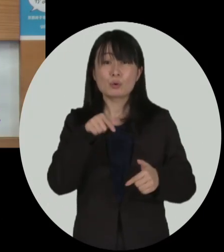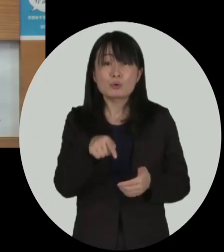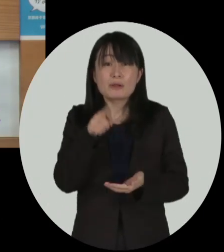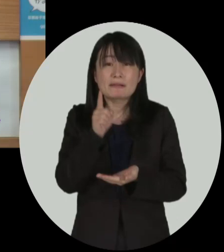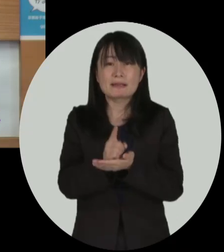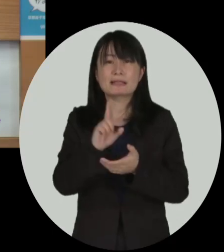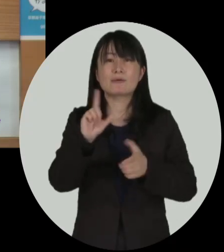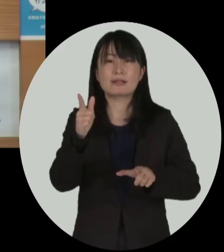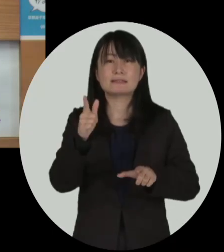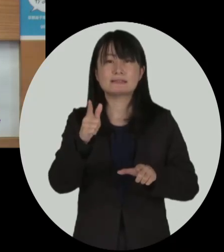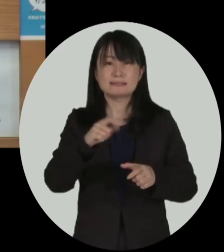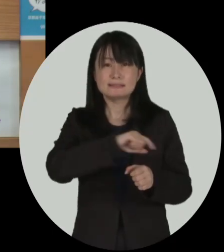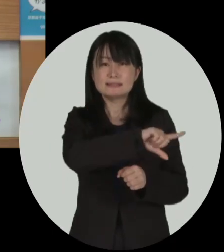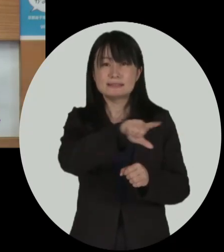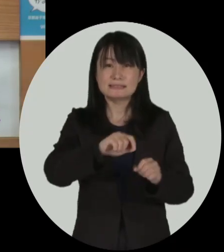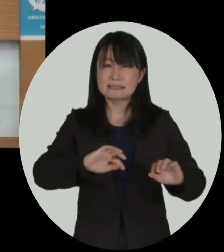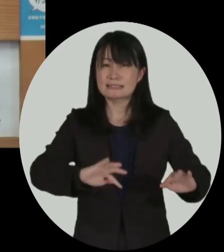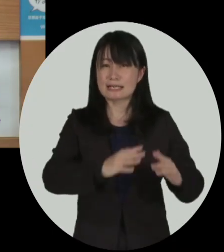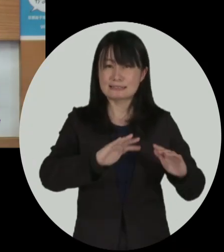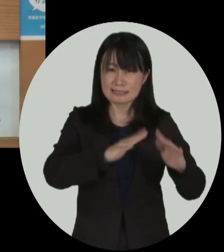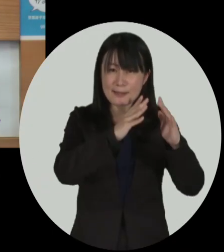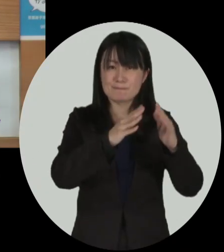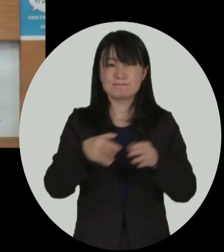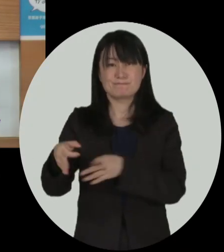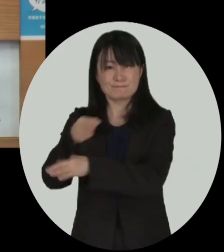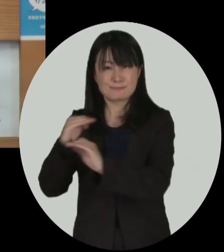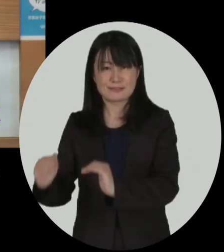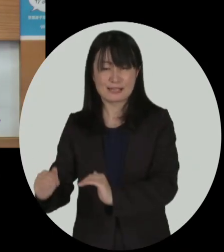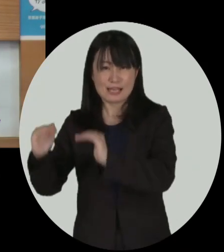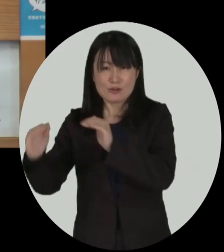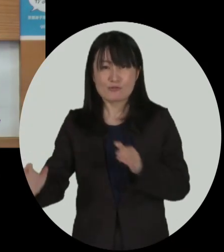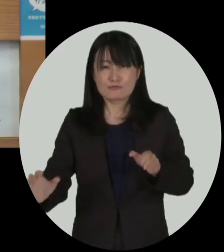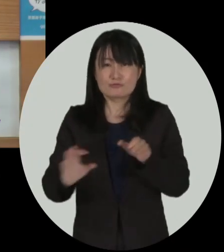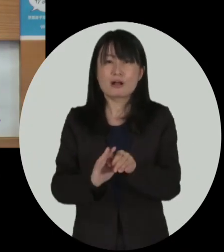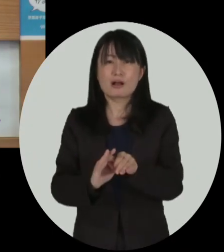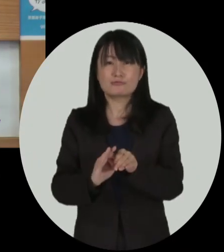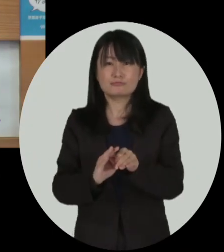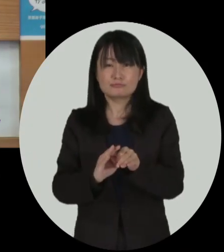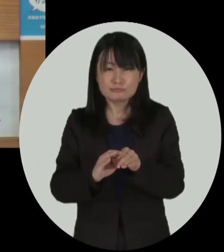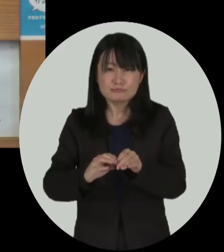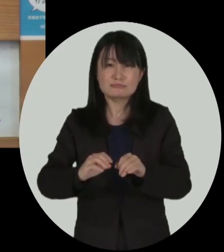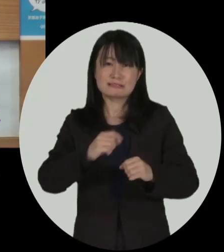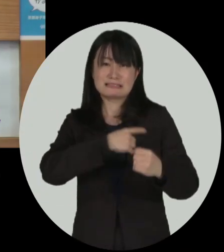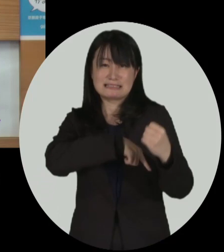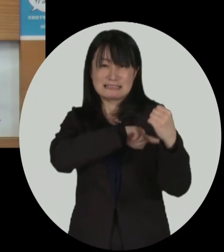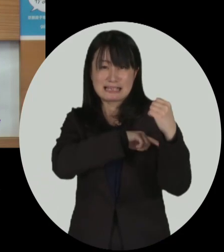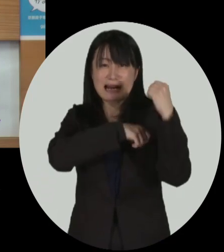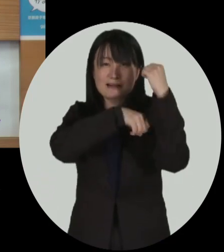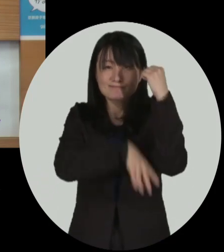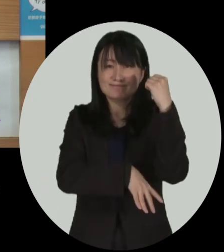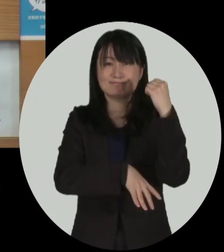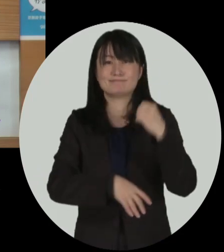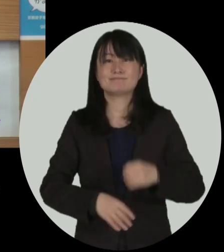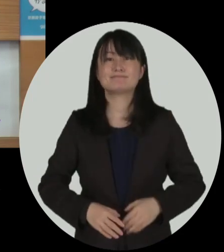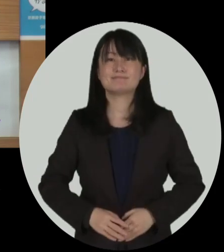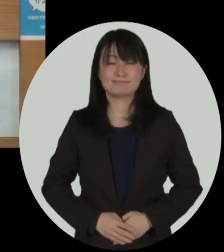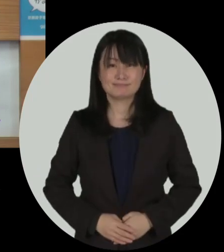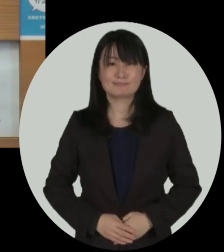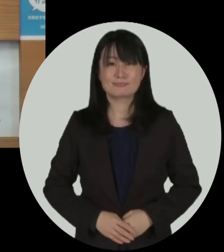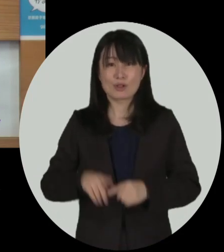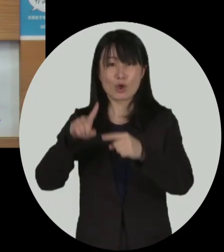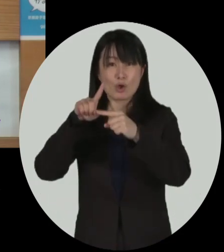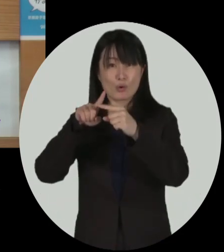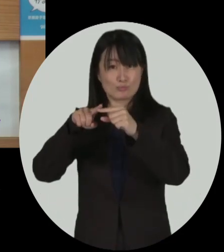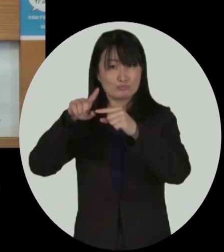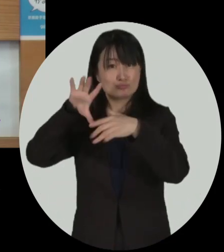ずに地域の活性化とか経済成長につながるいわば活力の源泉ともなっております。今回は文化庁京都移転を目